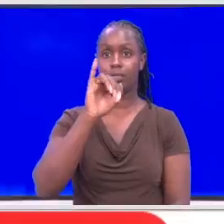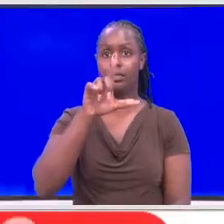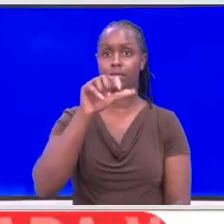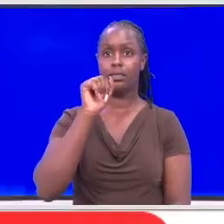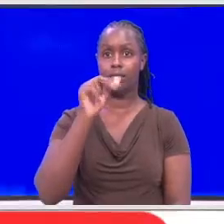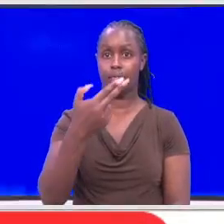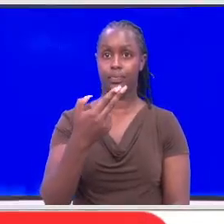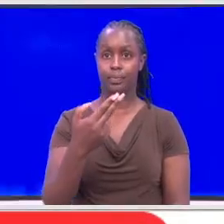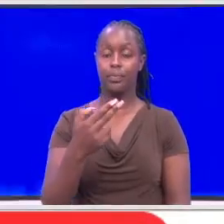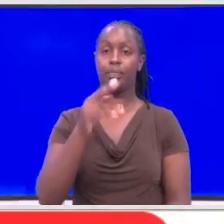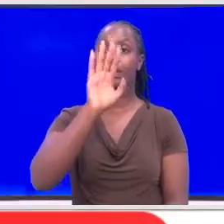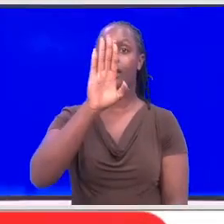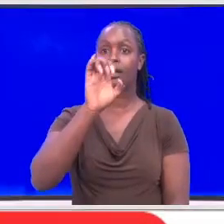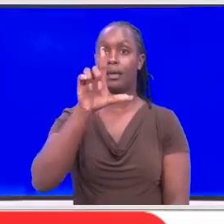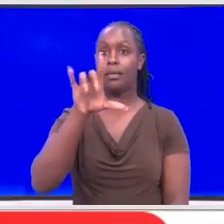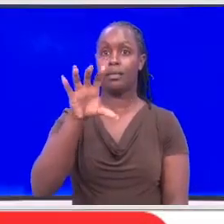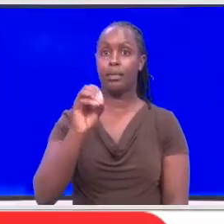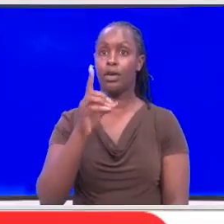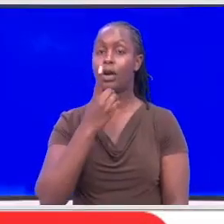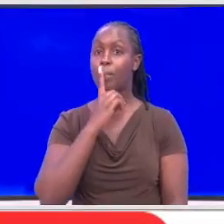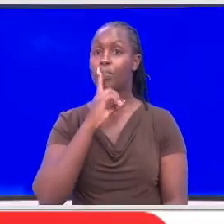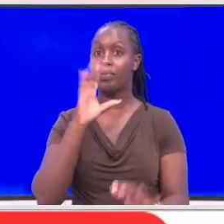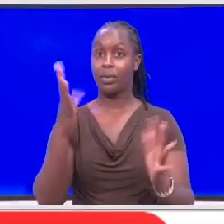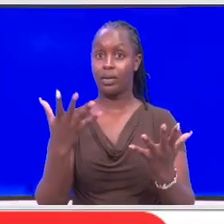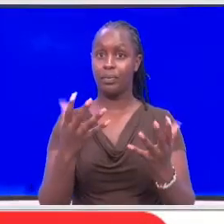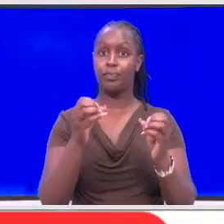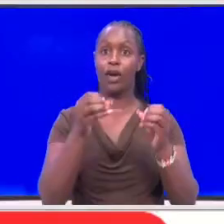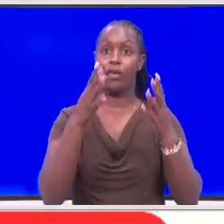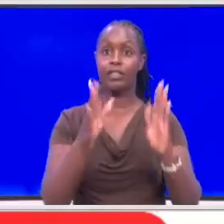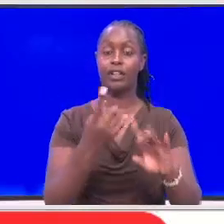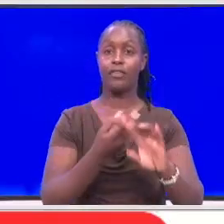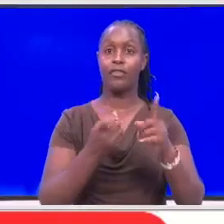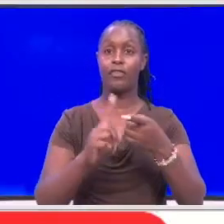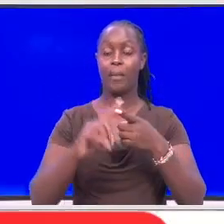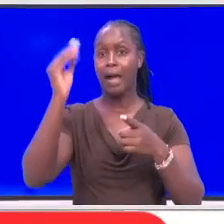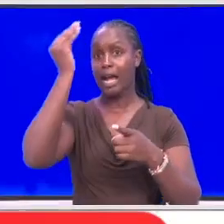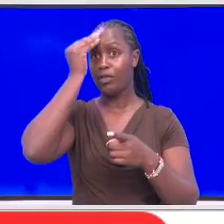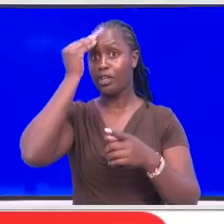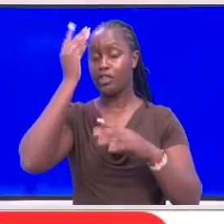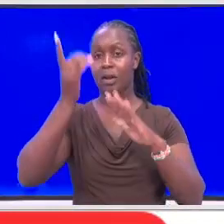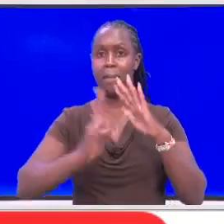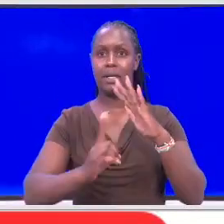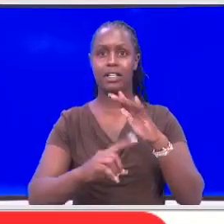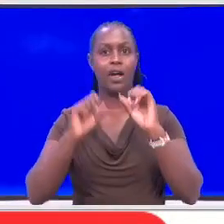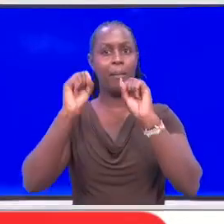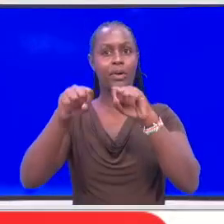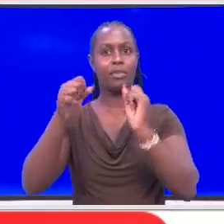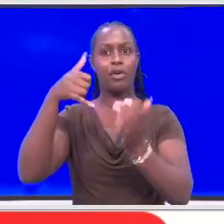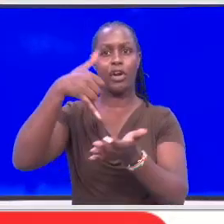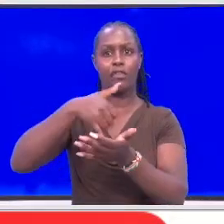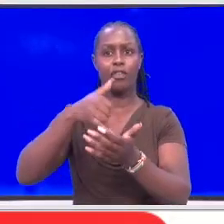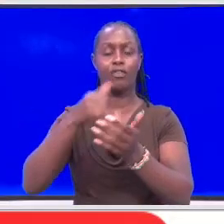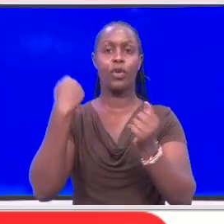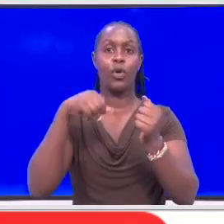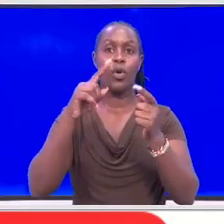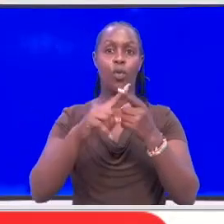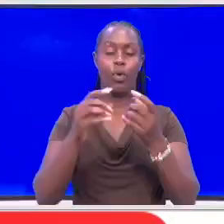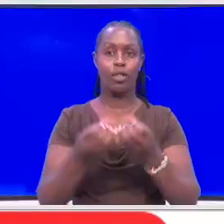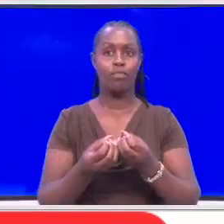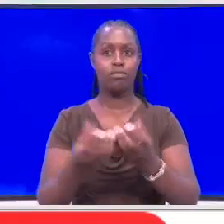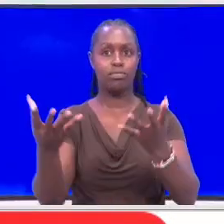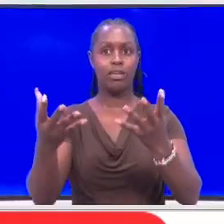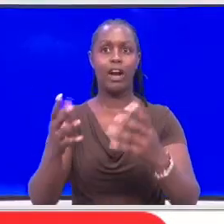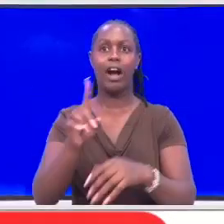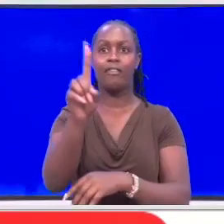Mkuu wa elimu Belio Kipsang amefichua kuwa maafisa katika Wizara ya Elimu huenda wanahusika na usambazaji wa karatasi za mitihani